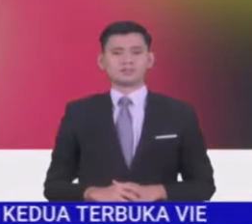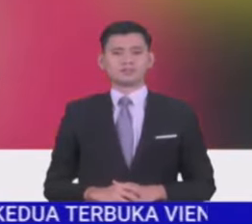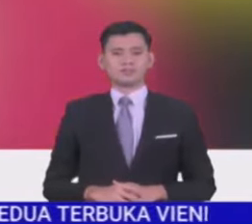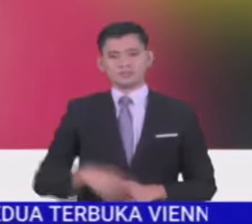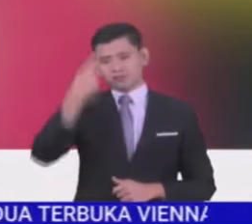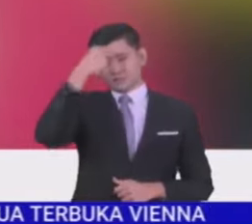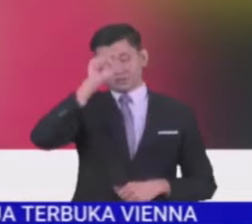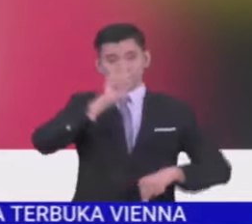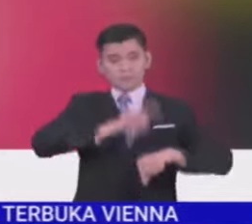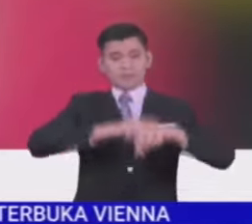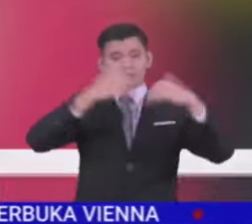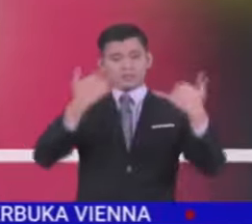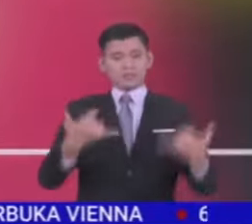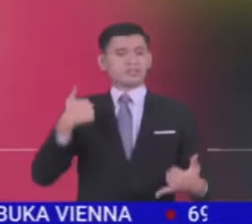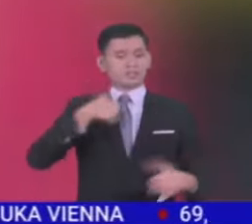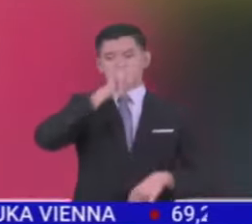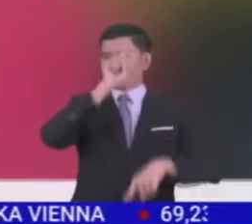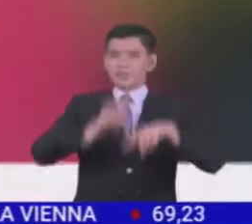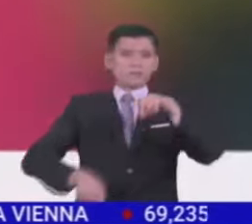untuk waktunya